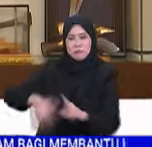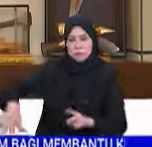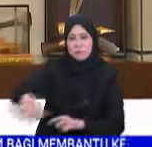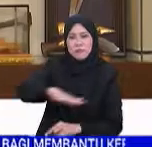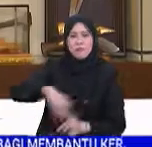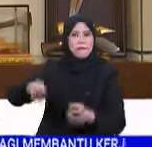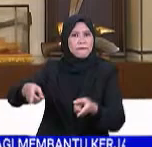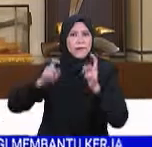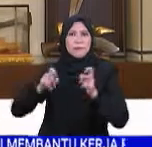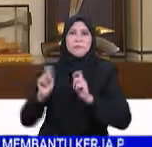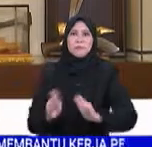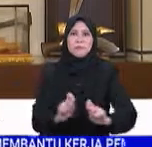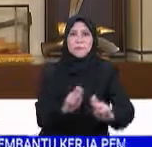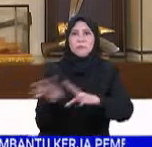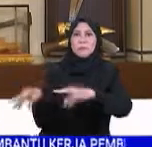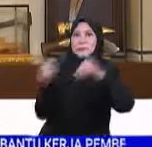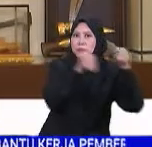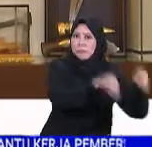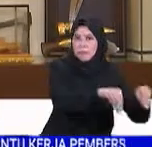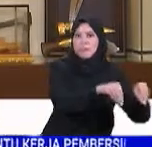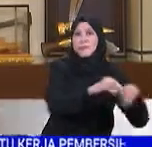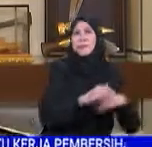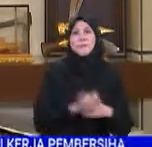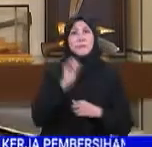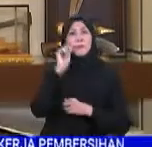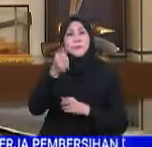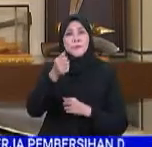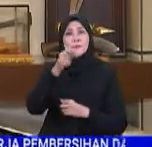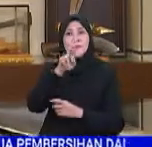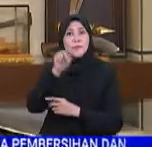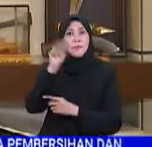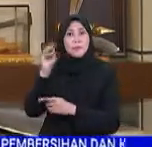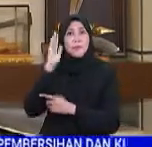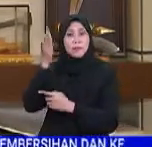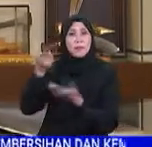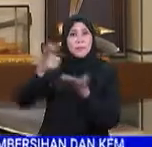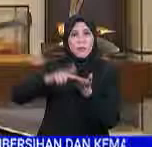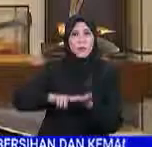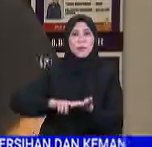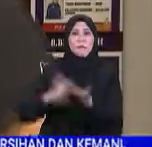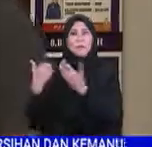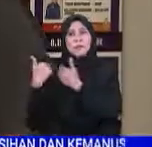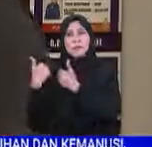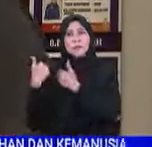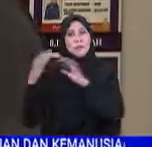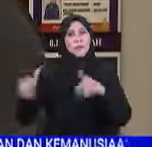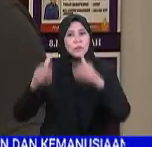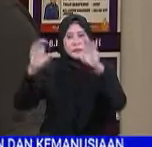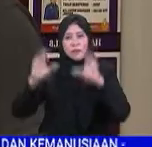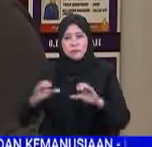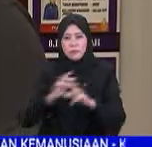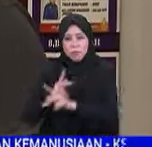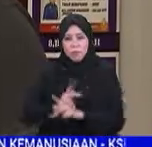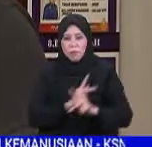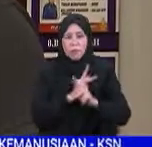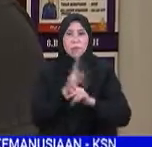mereka dengan segera. Esok, RTM akan membawakan laporan mengenai peranan mekanisme pengawal